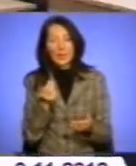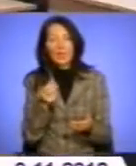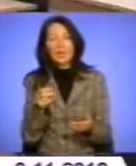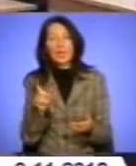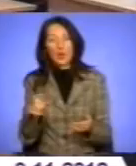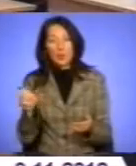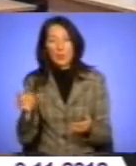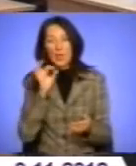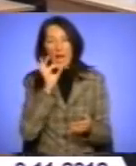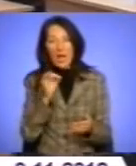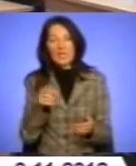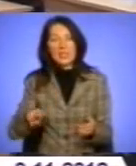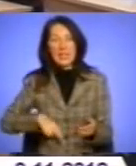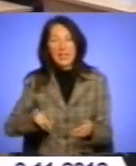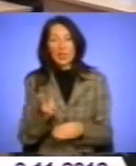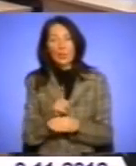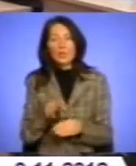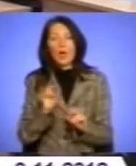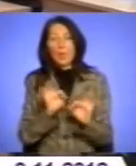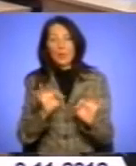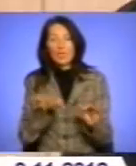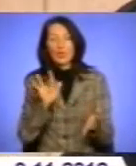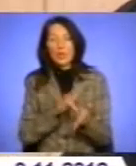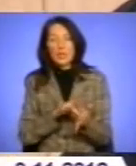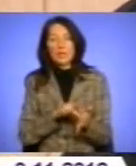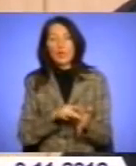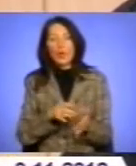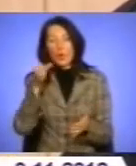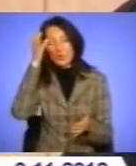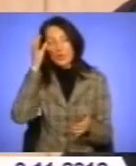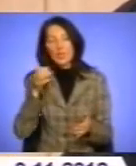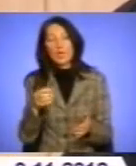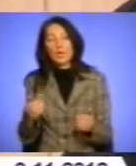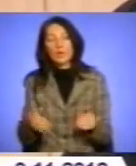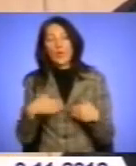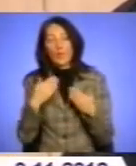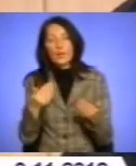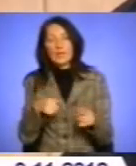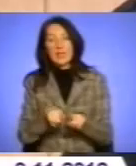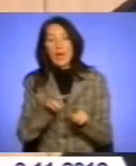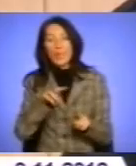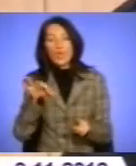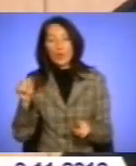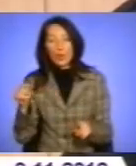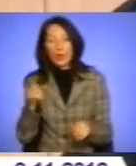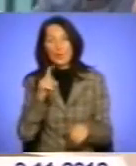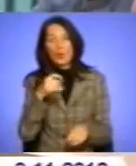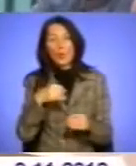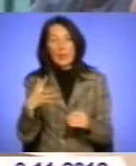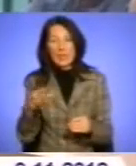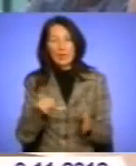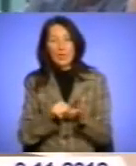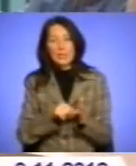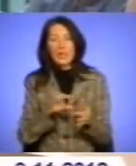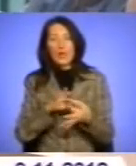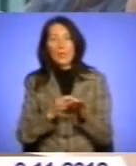директор Тернопільського методичного центру науково-освітніх інновацій та моніторингу Микола Николин. 115 учасників олімпіади